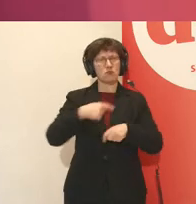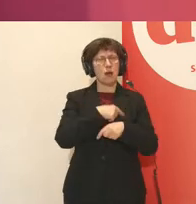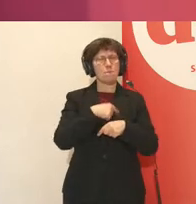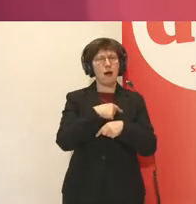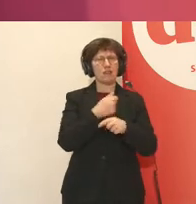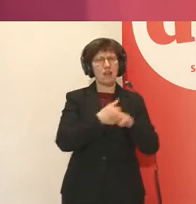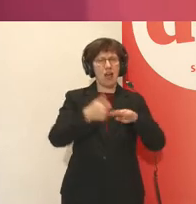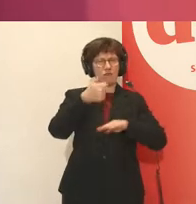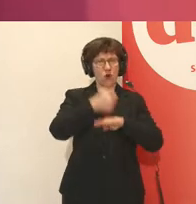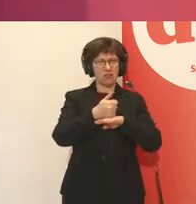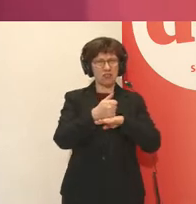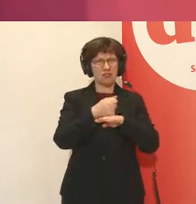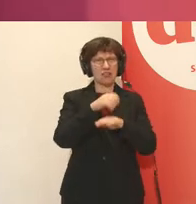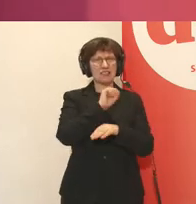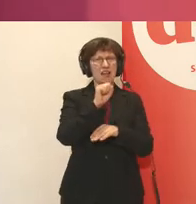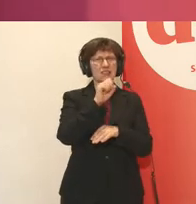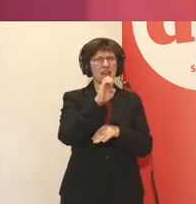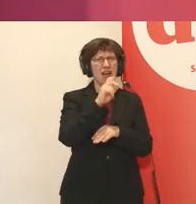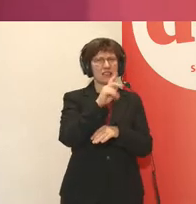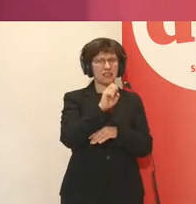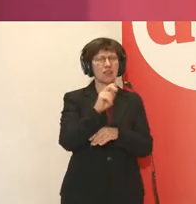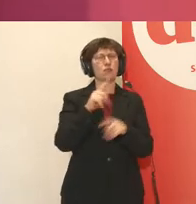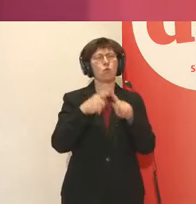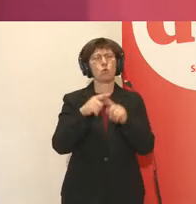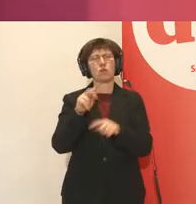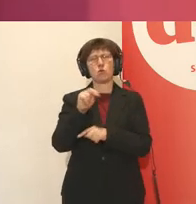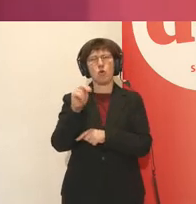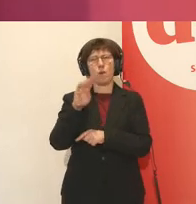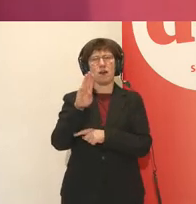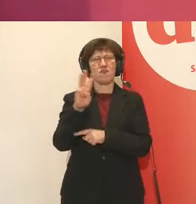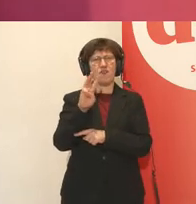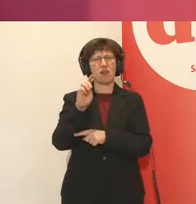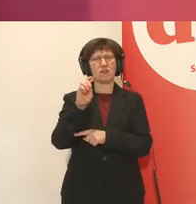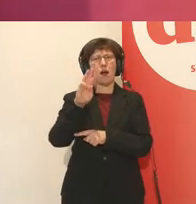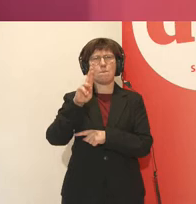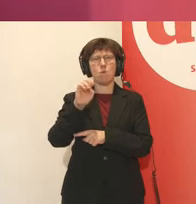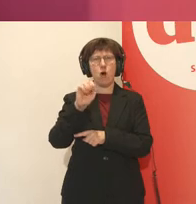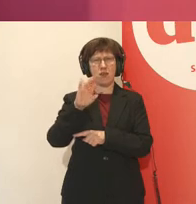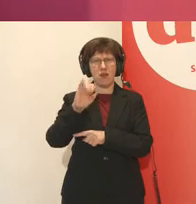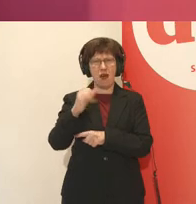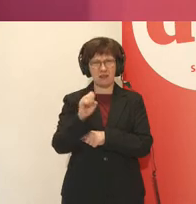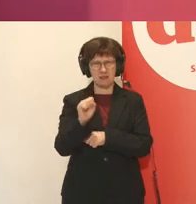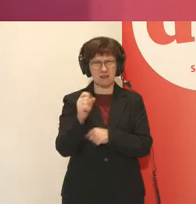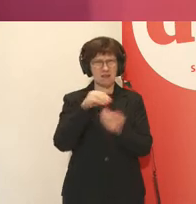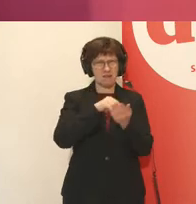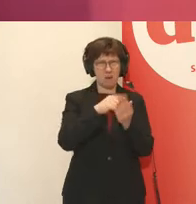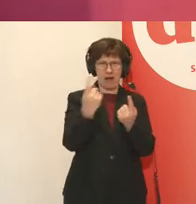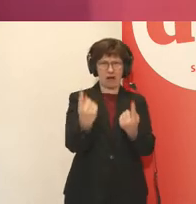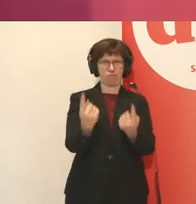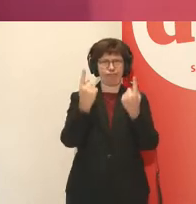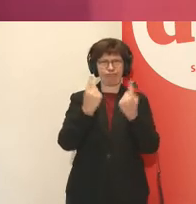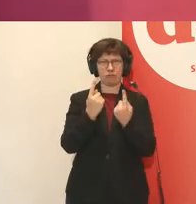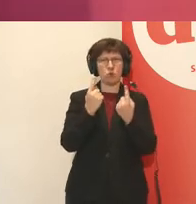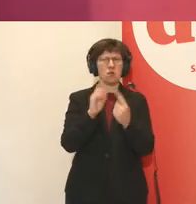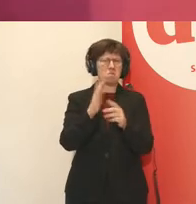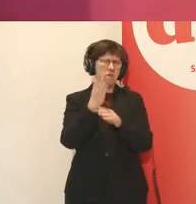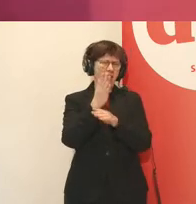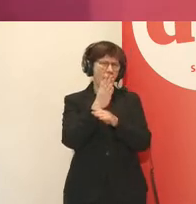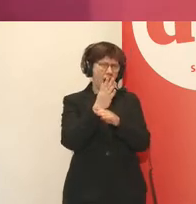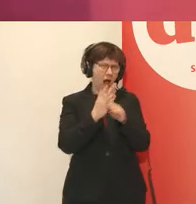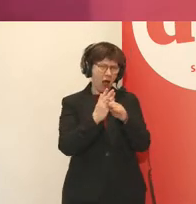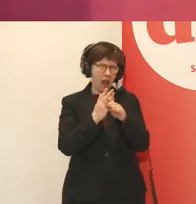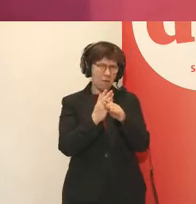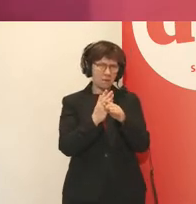parteivorsitzenden sein saskia esken und norbert walter borjans werden hier auf die bühne kommen und gegen hälfte der